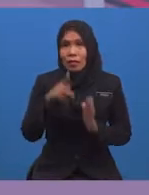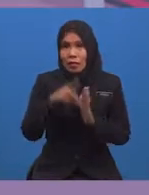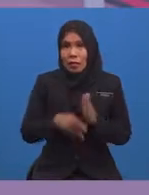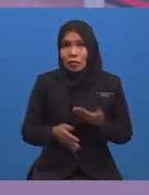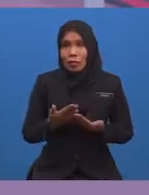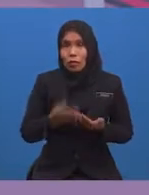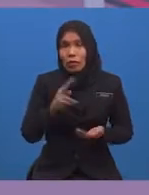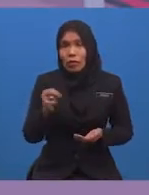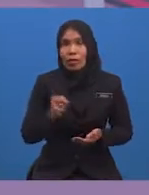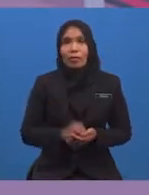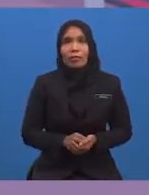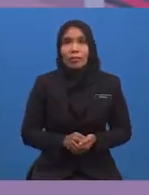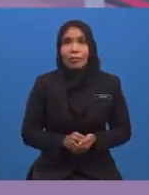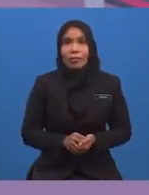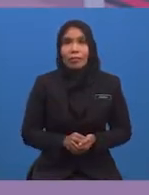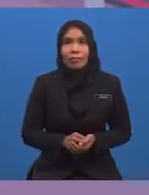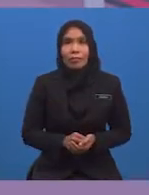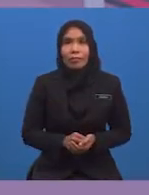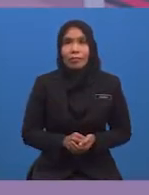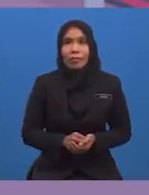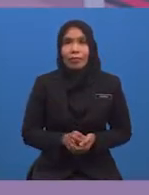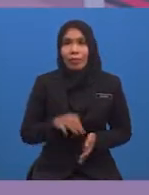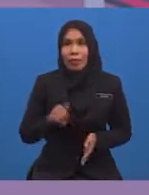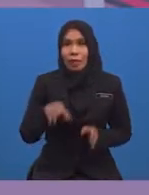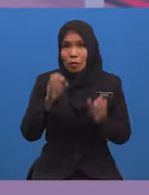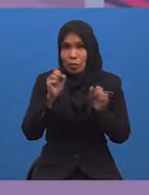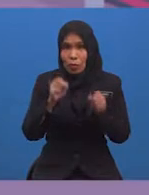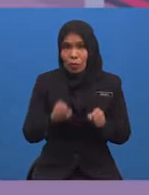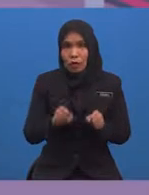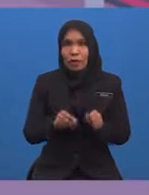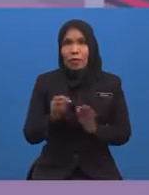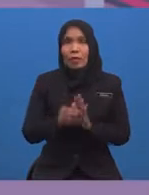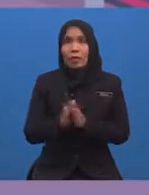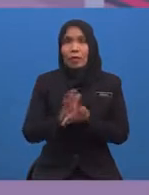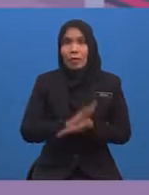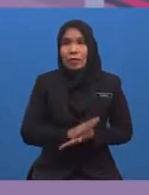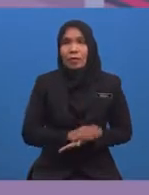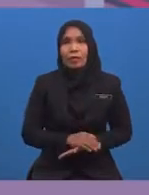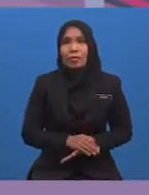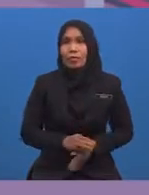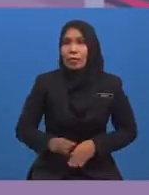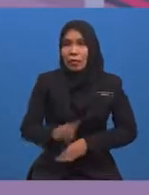yang berpotensi menjadi kawasan perindustrian dan perdagangan.